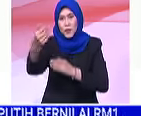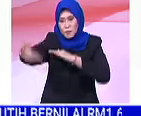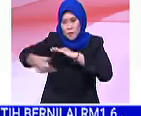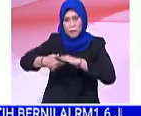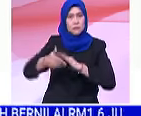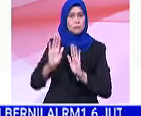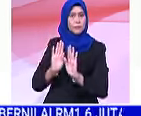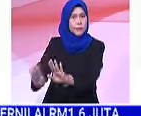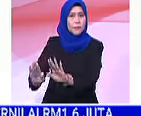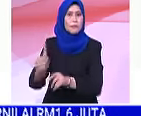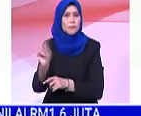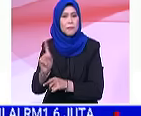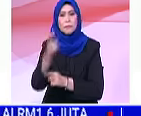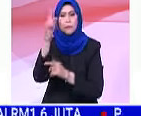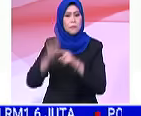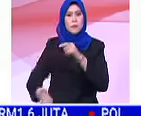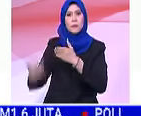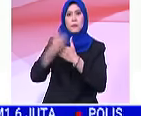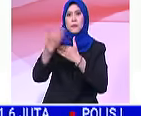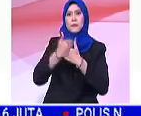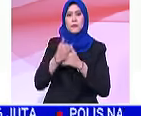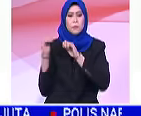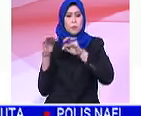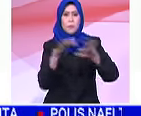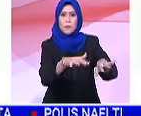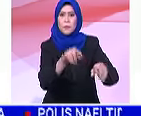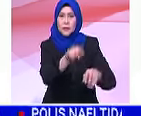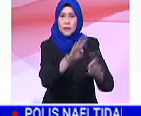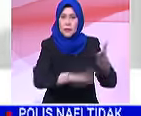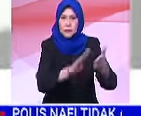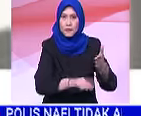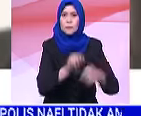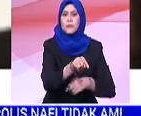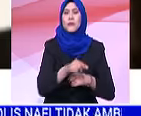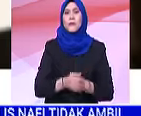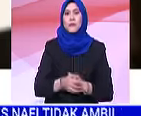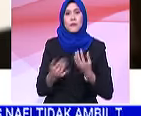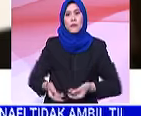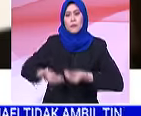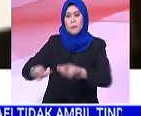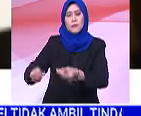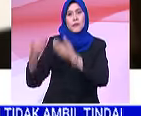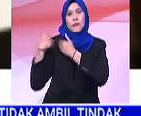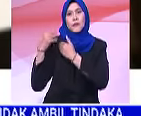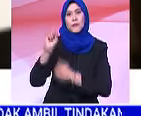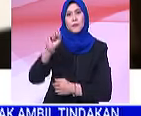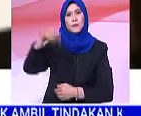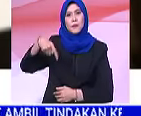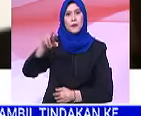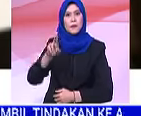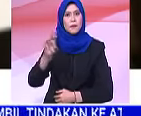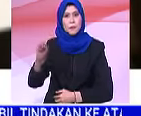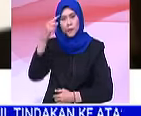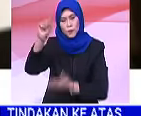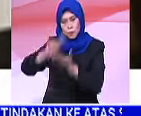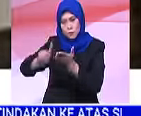dan memberi amaran keras agar tidak mengganggu tugas serbuan yang dilakukan. Kes diserahkan kepada Suruhanjaya Pencegahan Rasuah SPRM